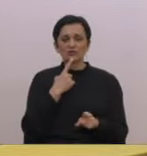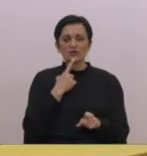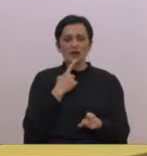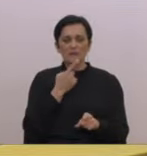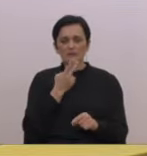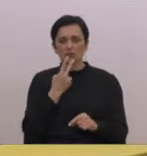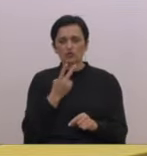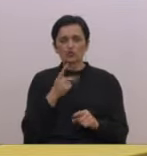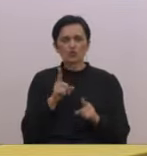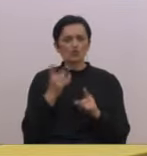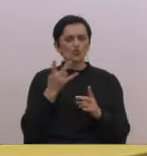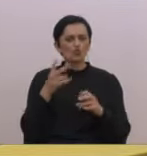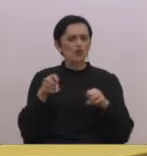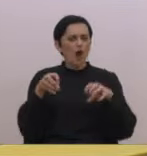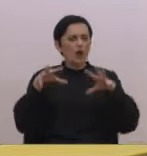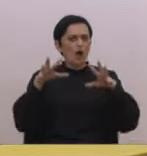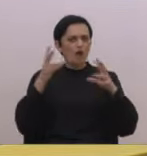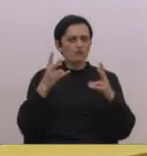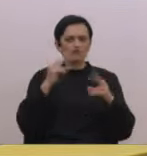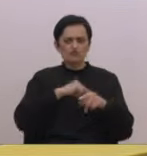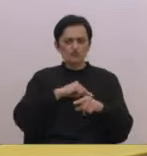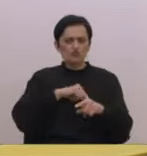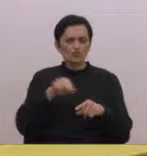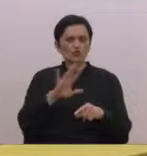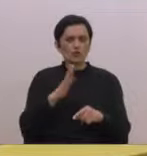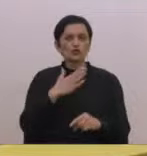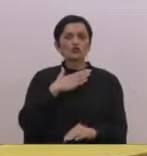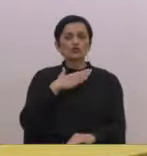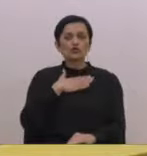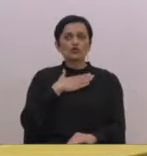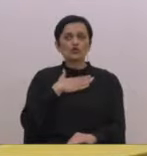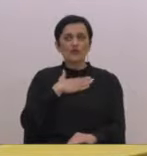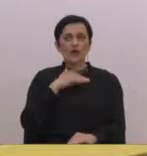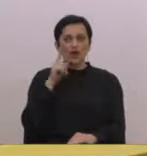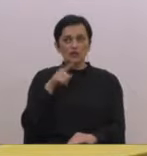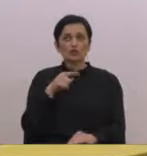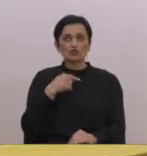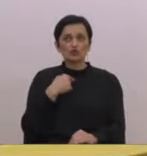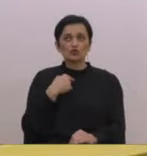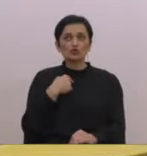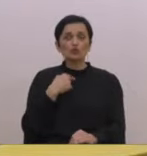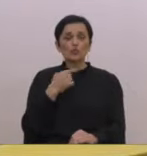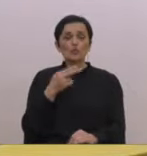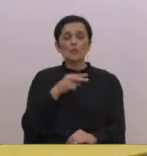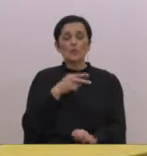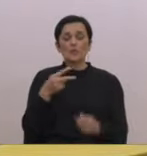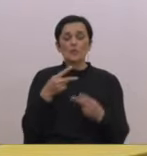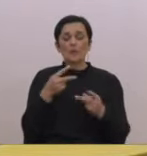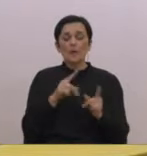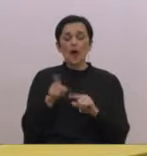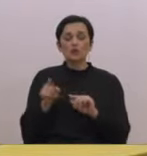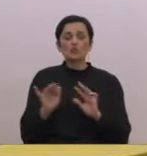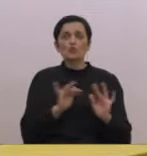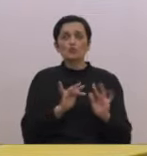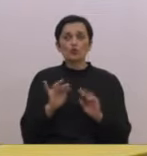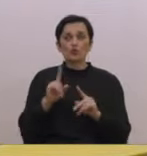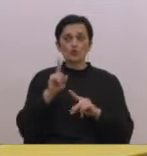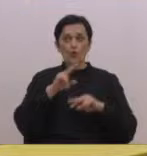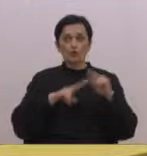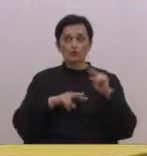უნდა გუგუნებდეს და არ მუშაობს. Იცით, რომ ჩვენ აქაც ყავდა, აქ მიდიოდა პარალელური პროცესი იმისთვის, რომ